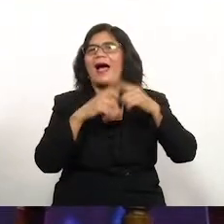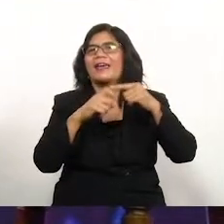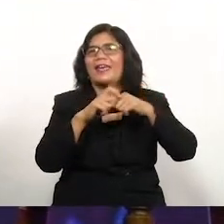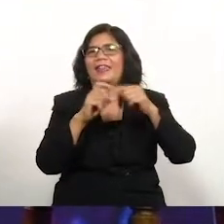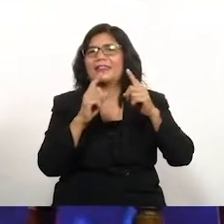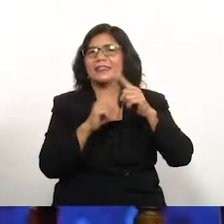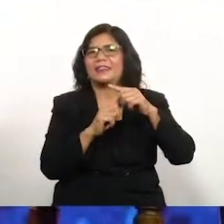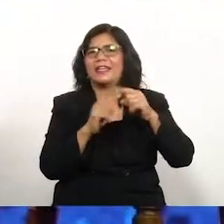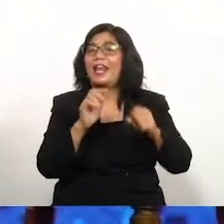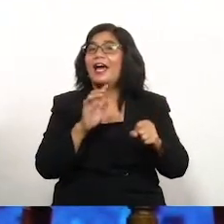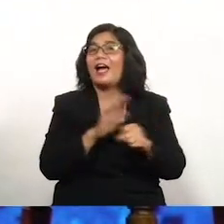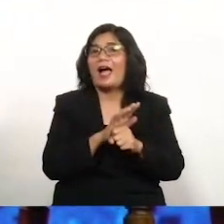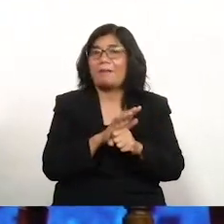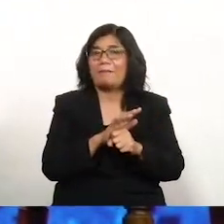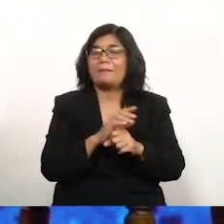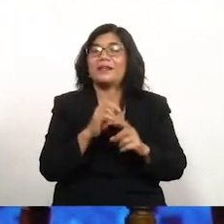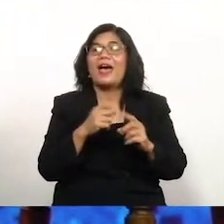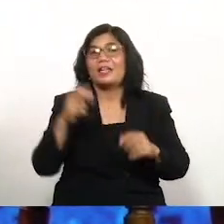Hai jam sekali lagi